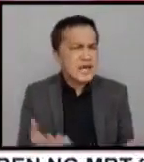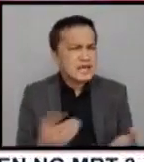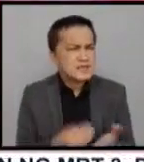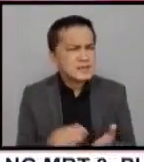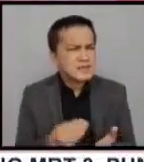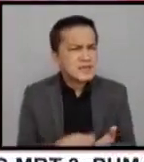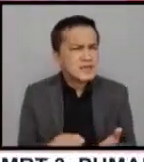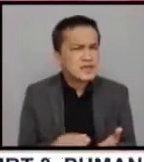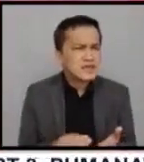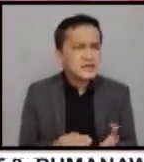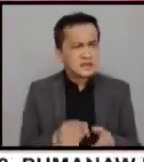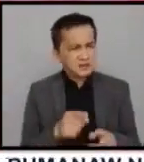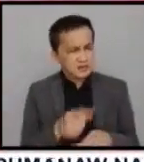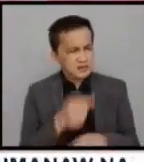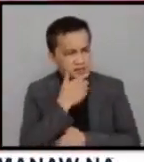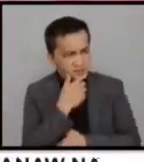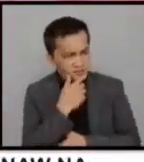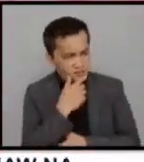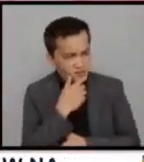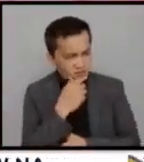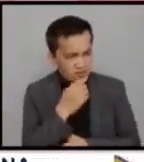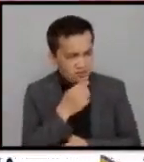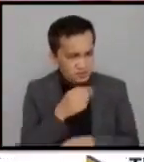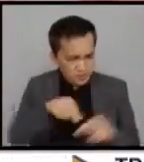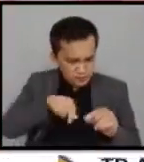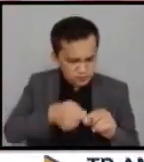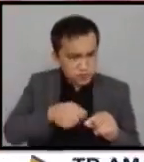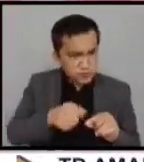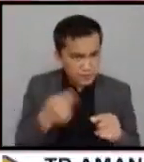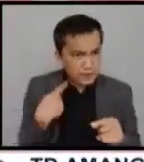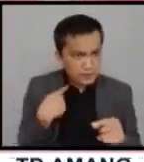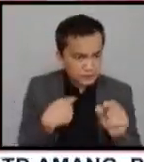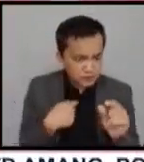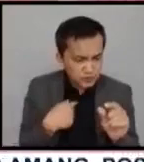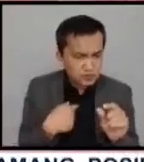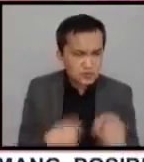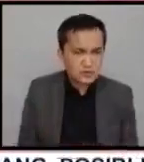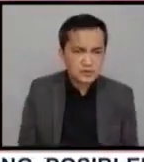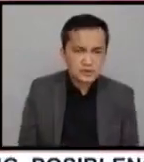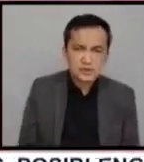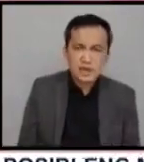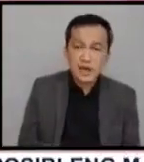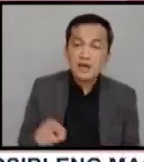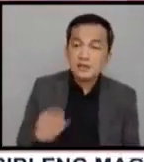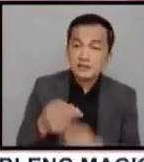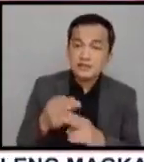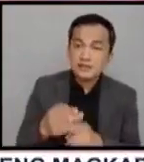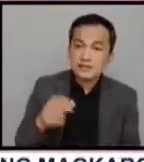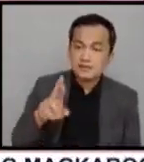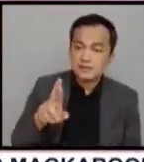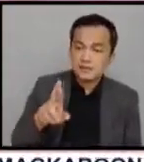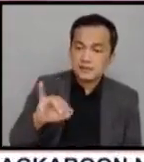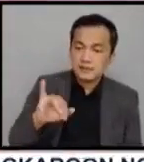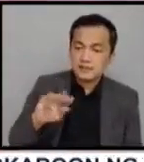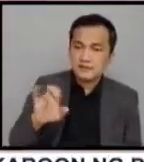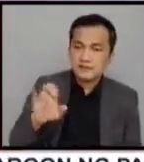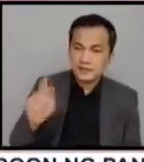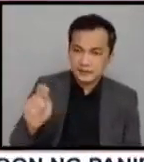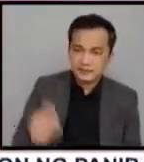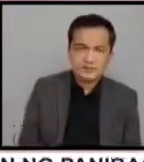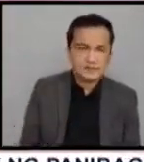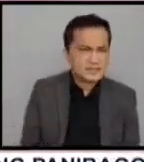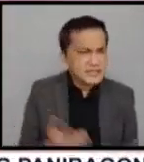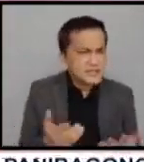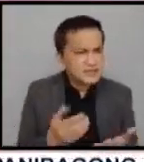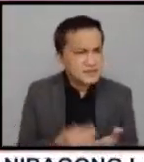ko may parang mga maliliit na apo. Screw. Yes, ito po yung tawag dito is rivets. Rivet, yes. Okay. So, saan siya makahanap ng ating mga